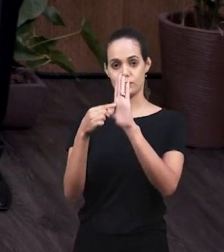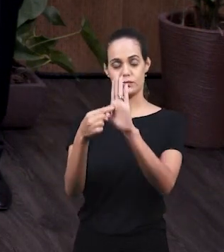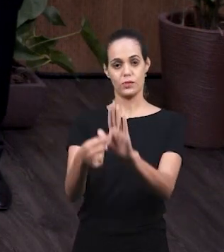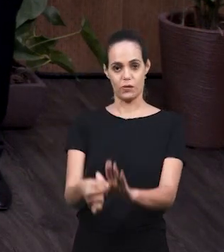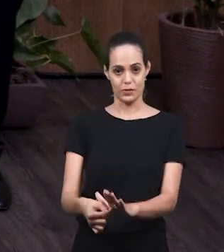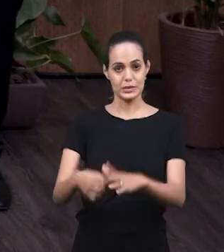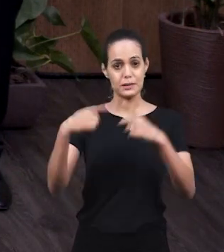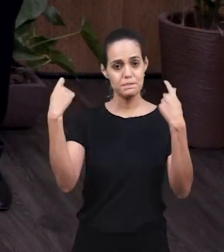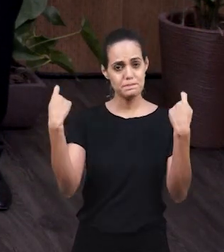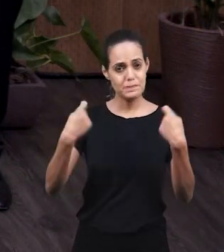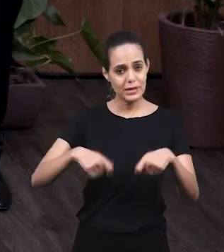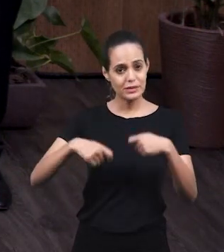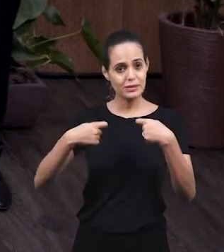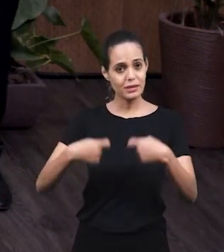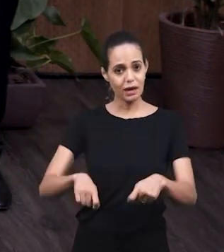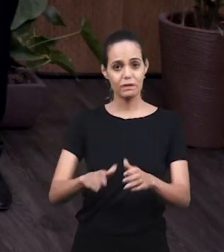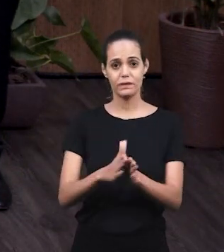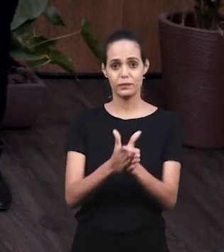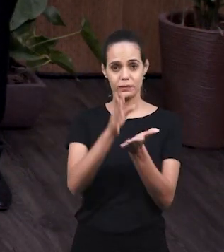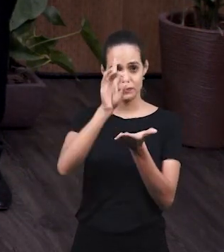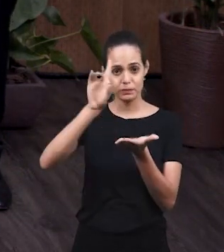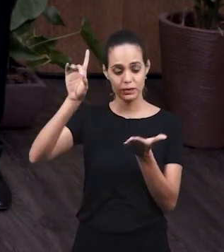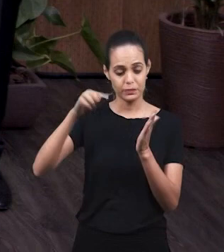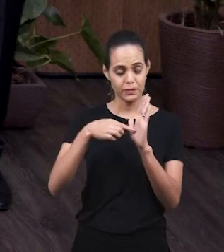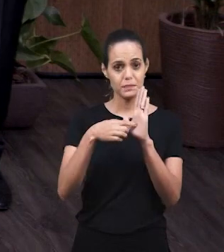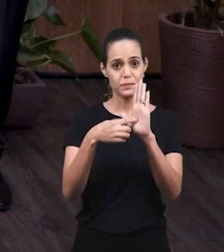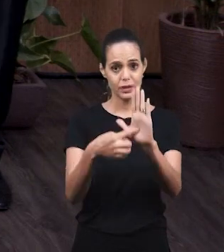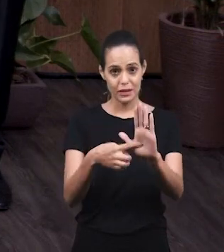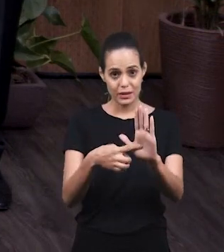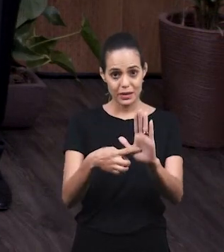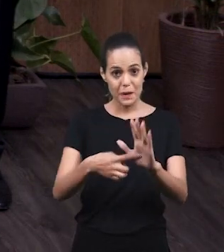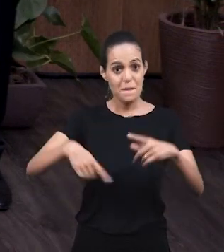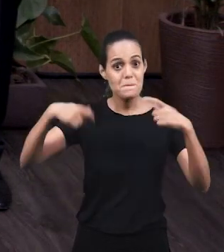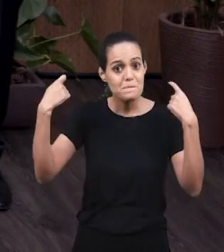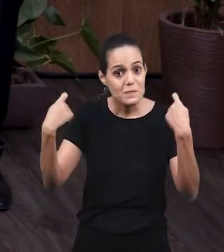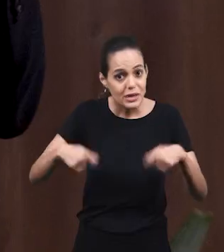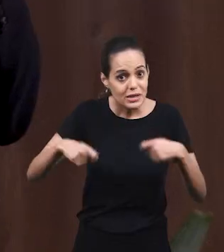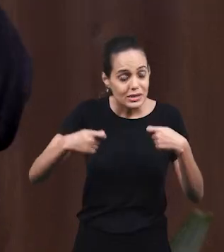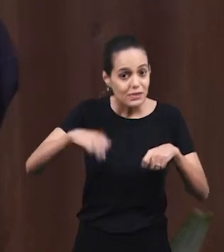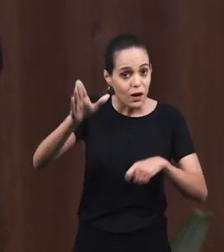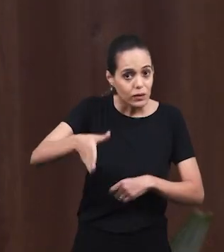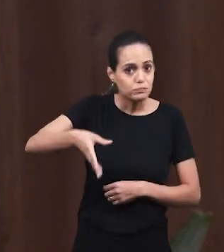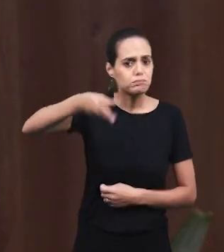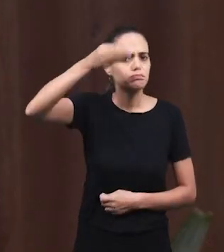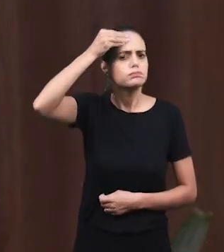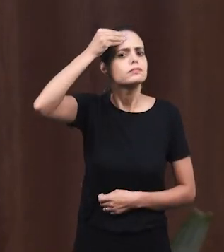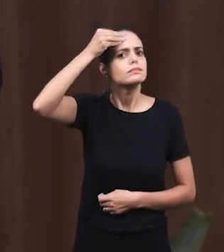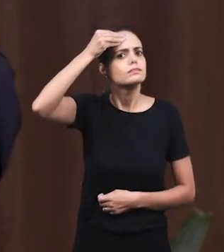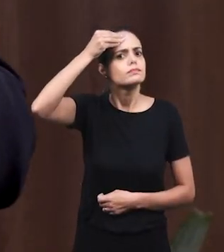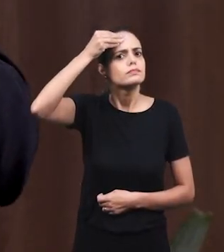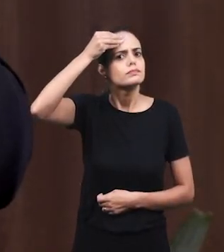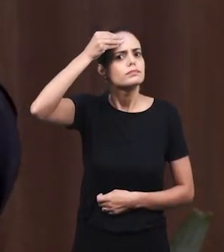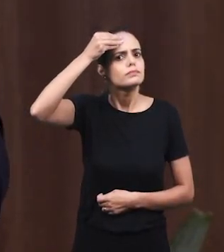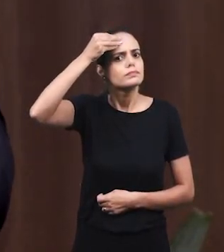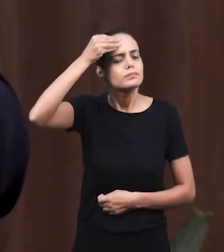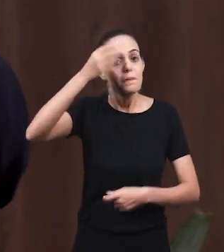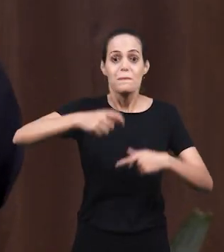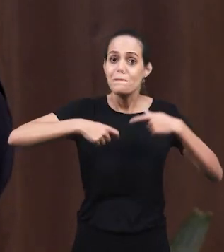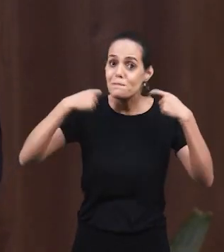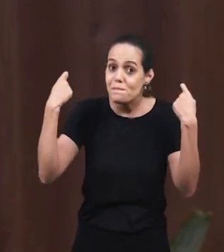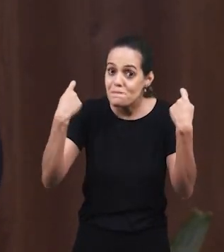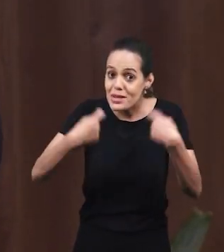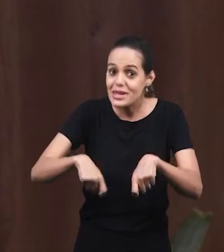était nécessaire passer par Samarie. Gardez bien cette expression. Il était